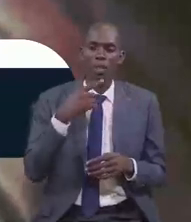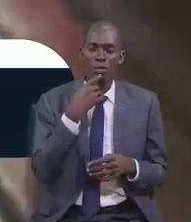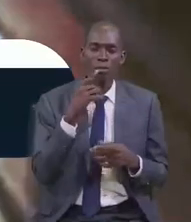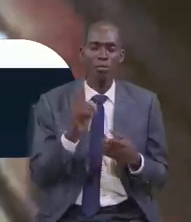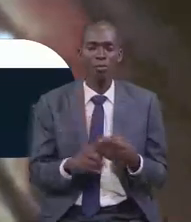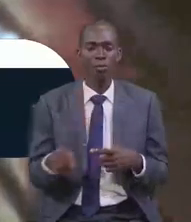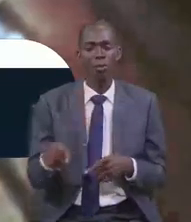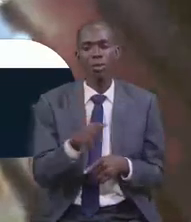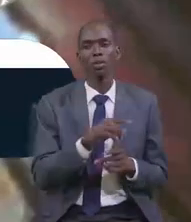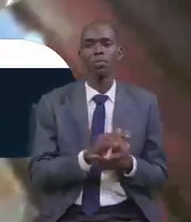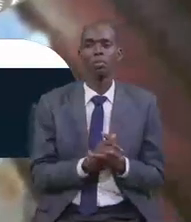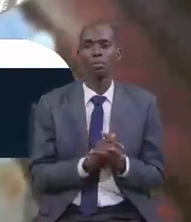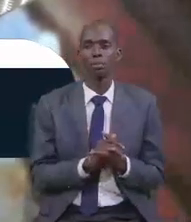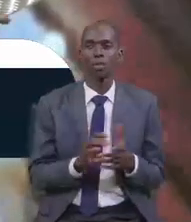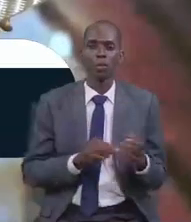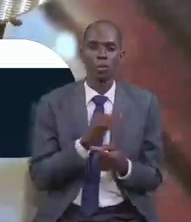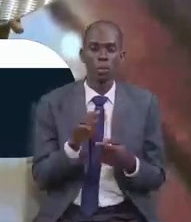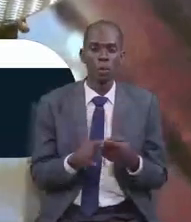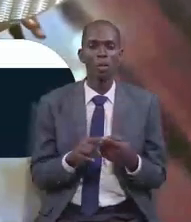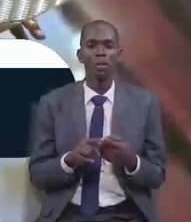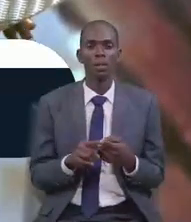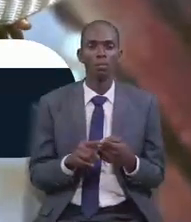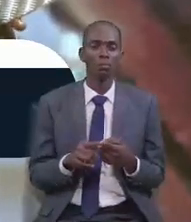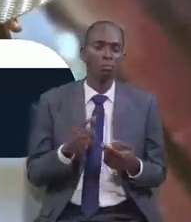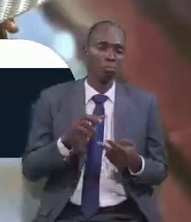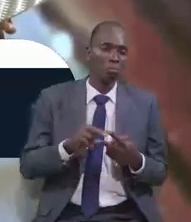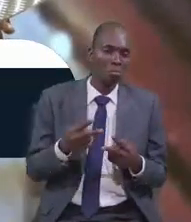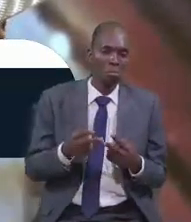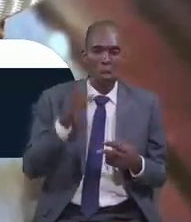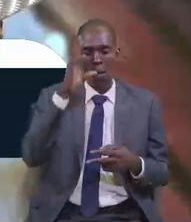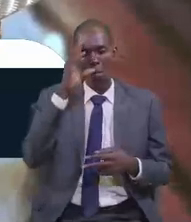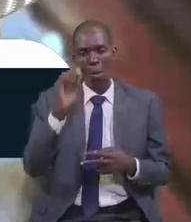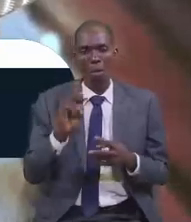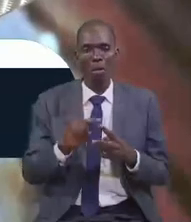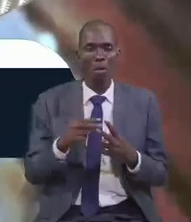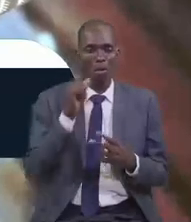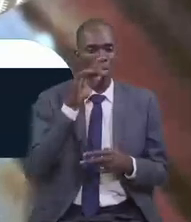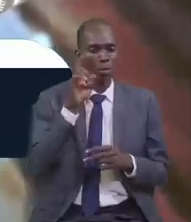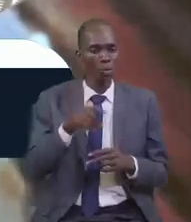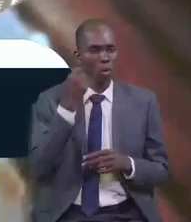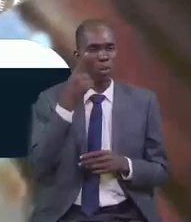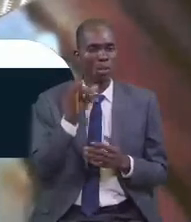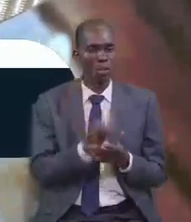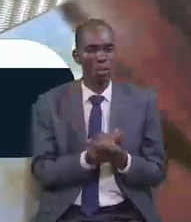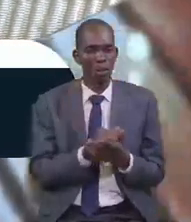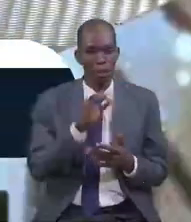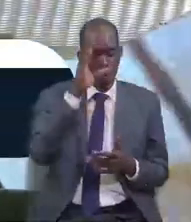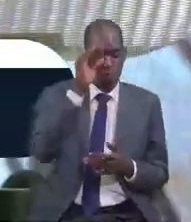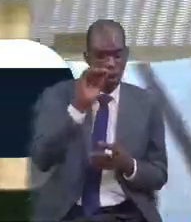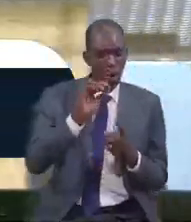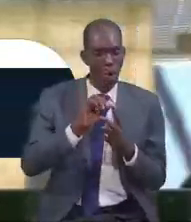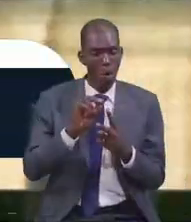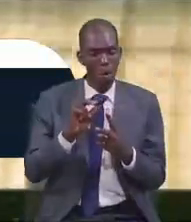diras, lorsqu'un homme ou une femme, comprenez cela, un homme ou une femme,